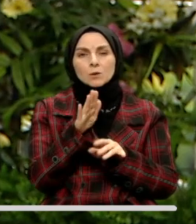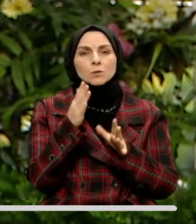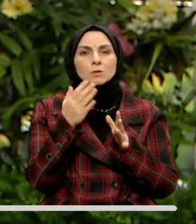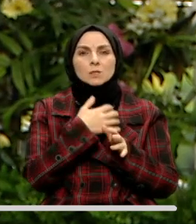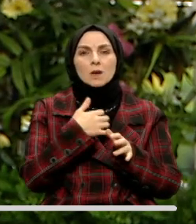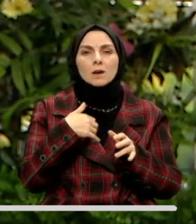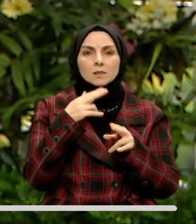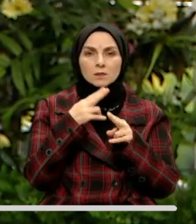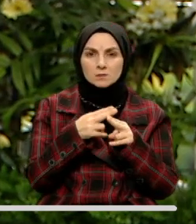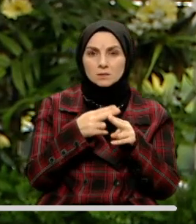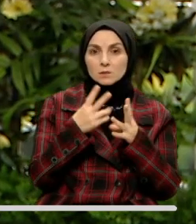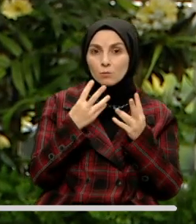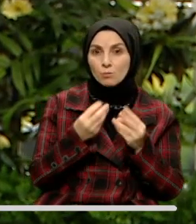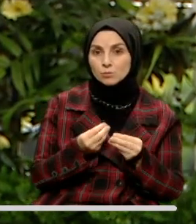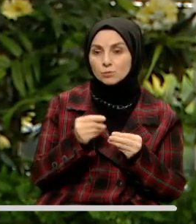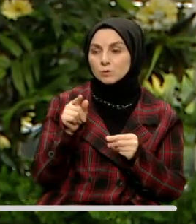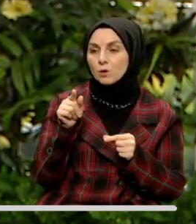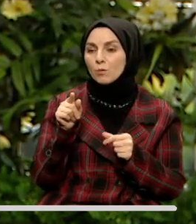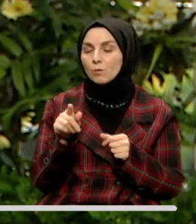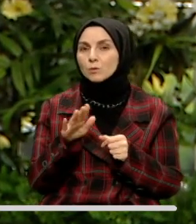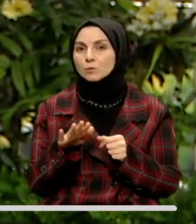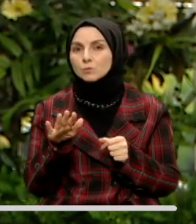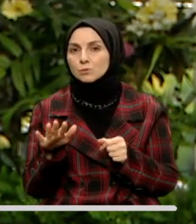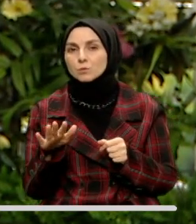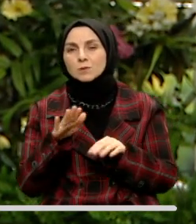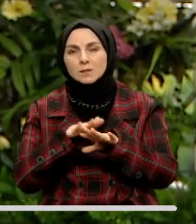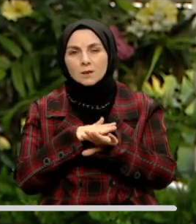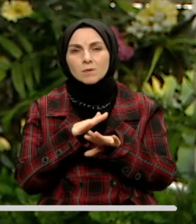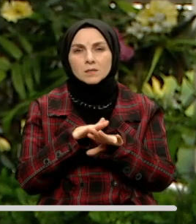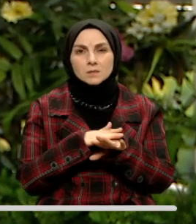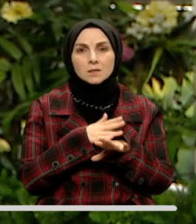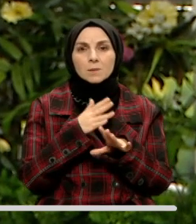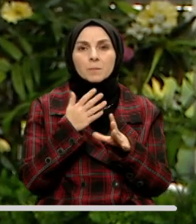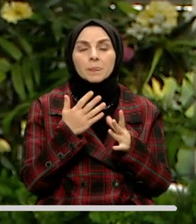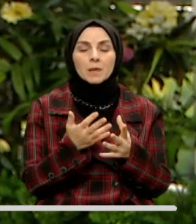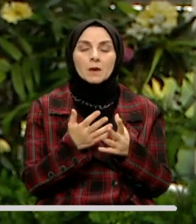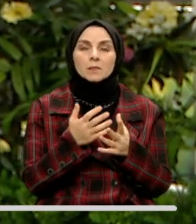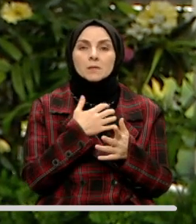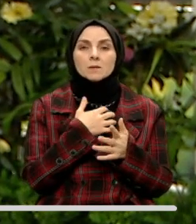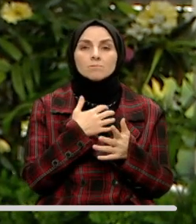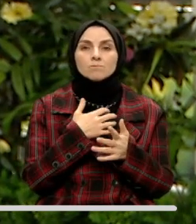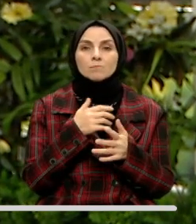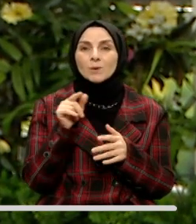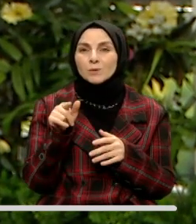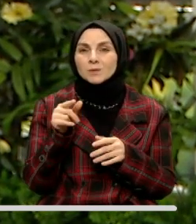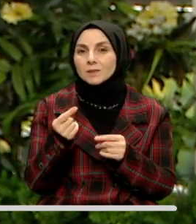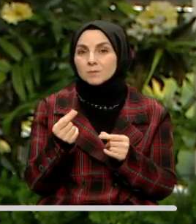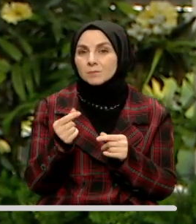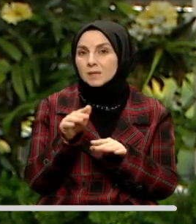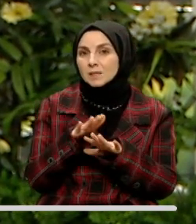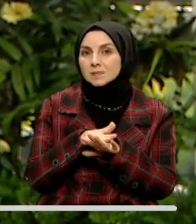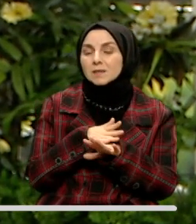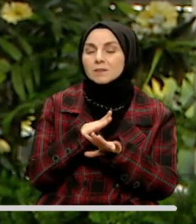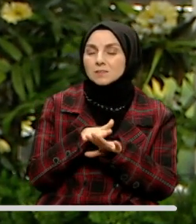sakin, yavaş kanlı bir yavrunun boğazını sıkacak neredeyse. Hocam çıldırıyorum. Ama demek ki o çocuk sana nasip olduğuna